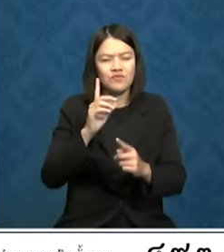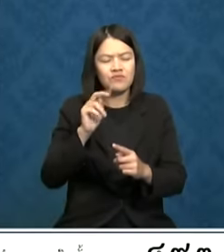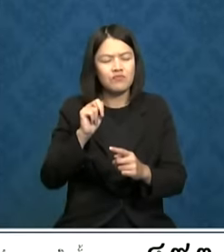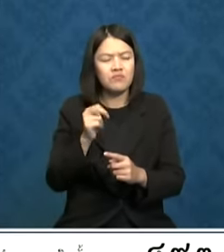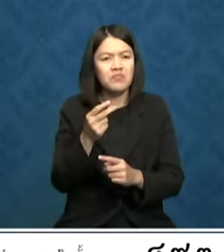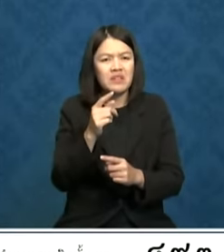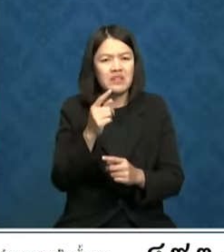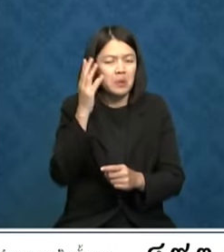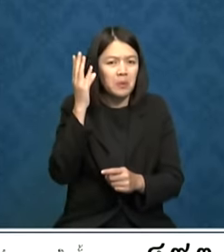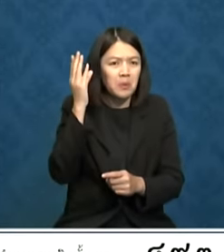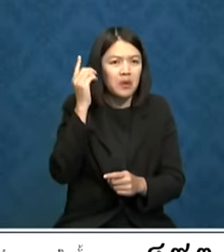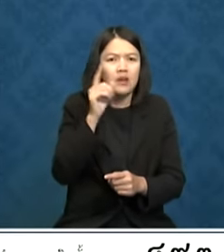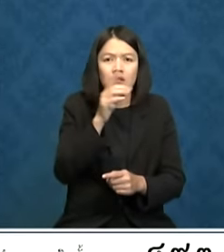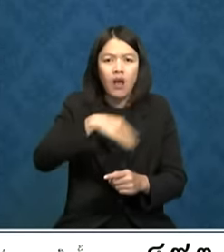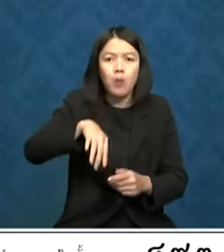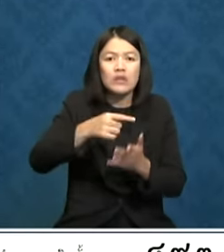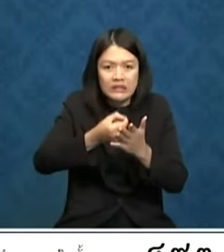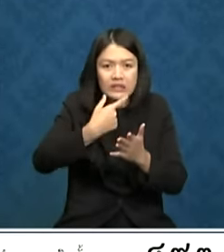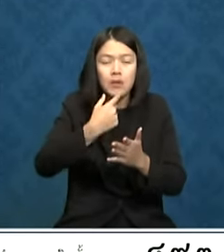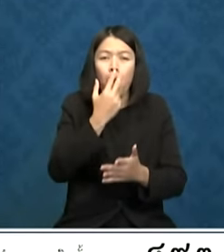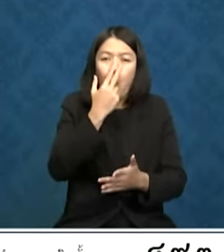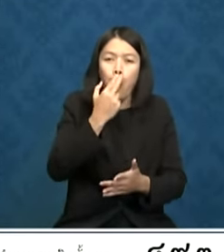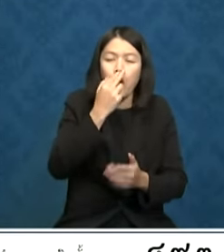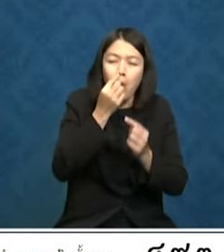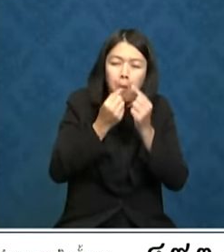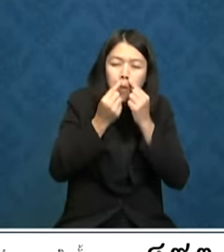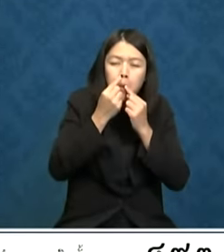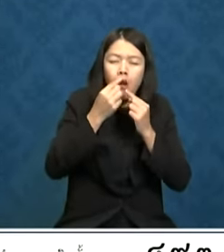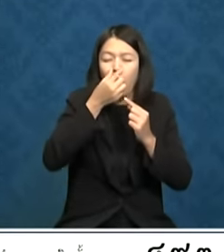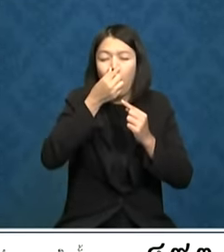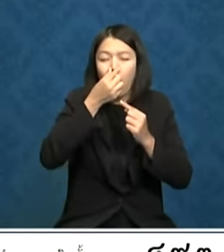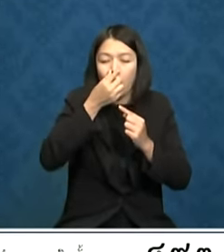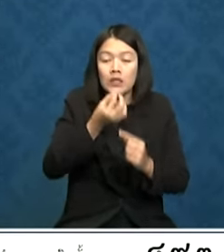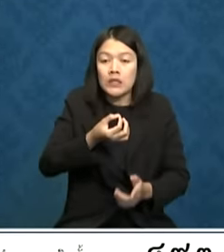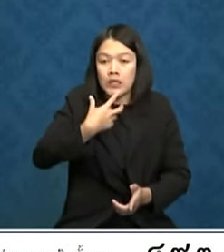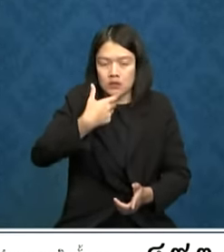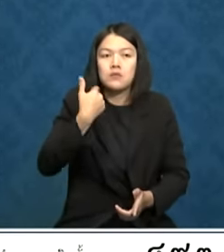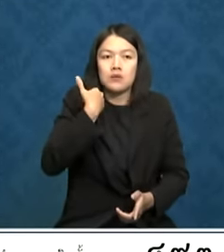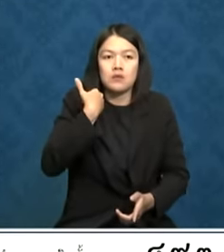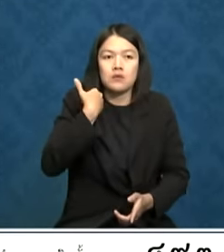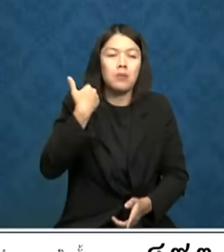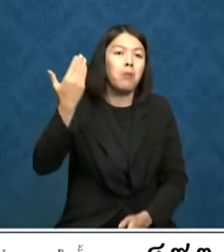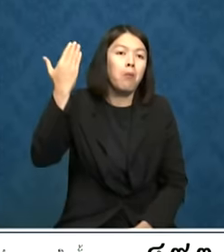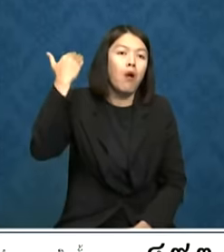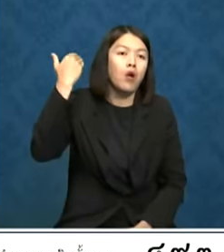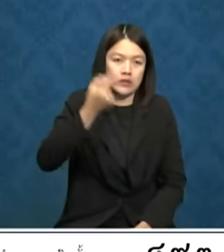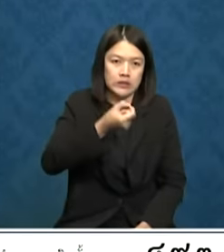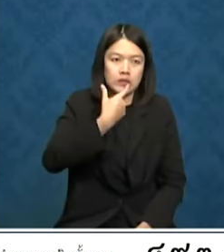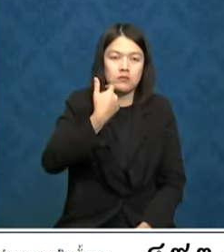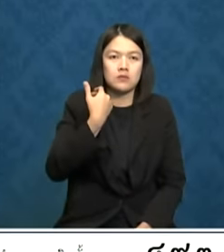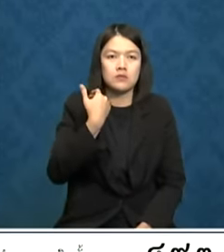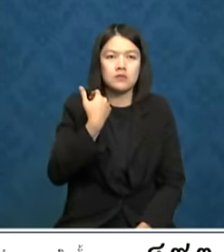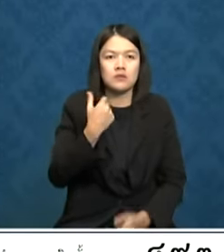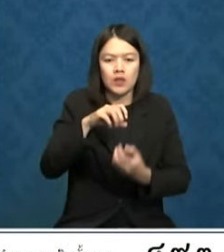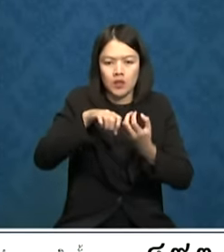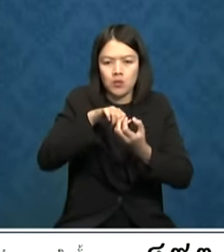แทบจะทุกคนคงเคยทานยาชนิดนี้เวลาเป็นหวัดเพื่อใช้รสน้ำมูกคัดจหมูกค่ะในชื่อว่า Active fetในสมัยก่อนนะคะ Active fetเป็นส่วน